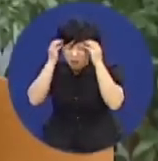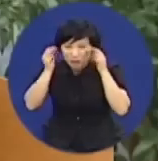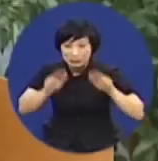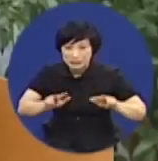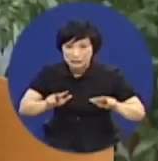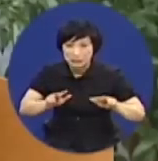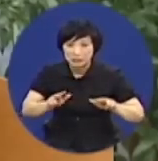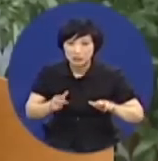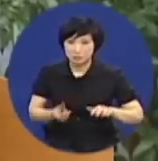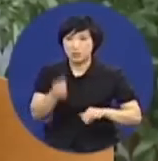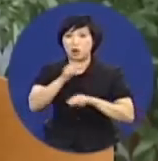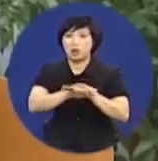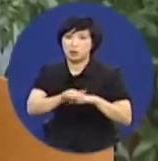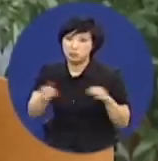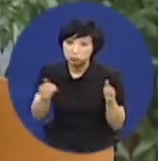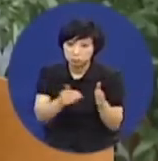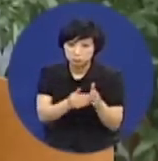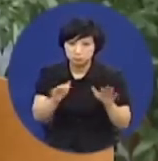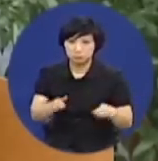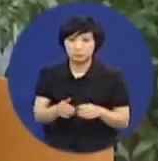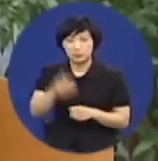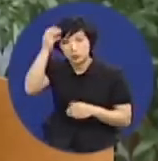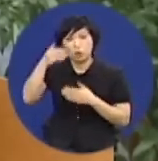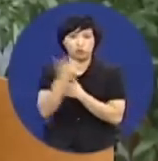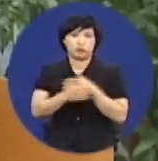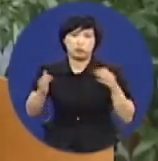ぐに苦しみが解決されて